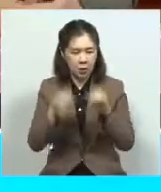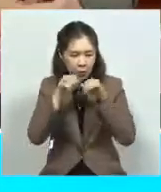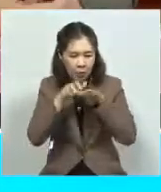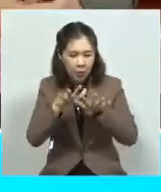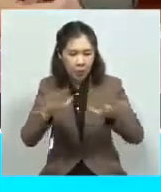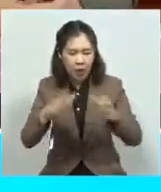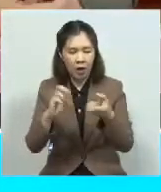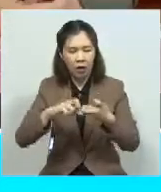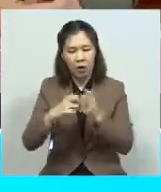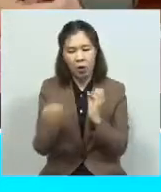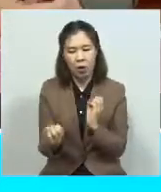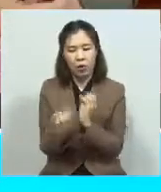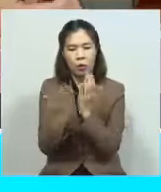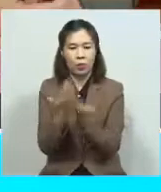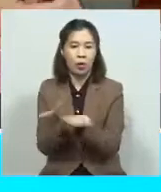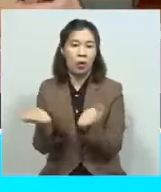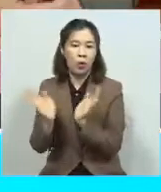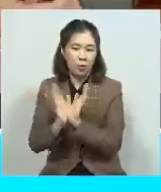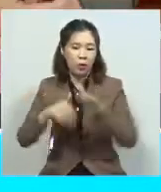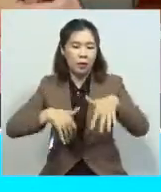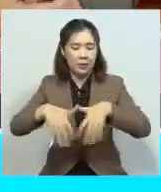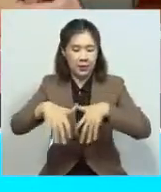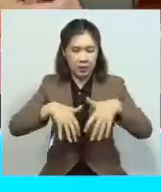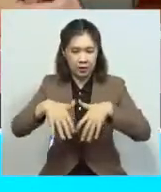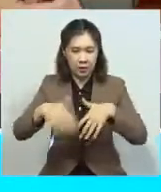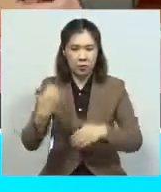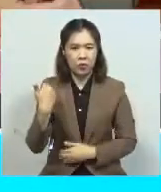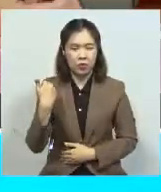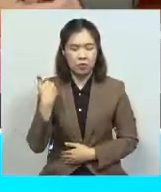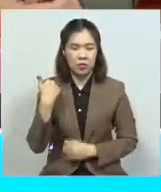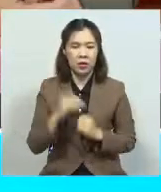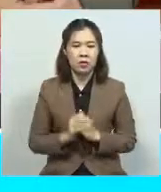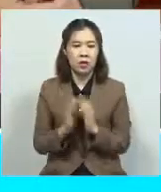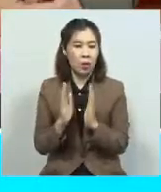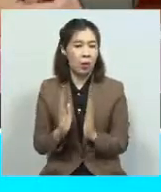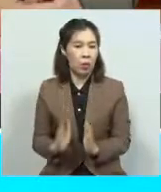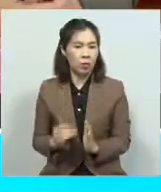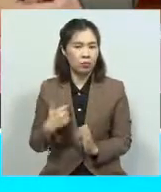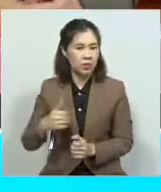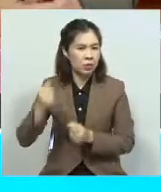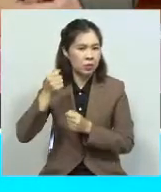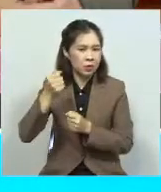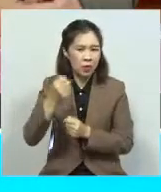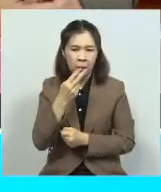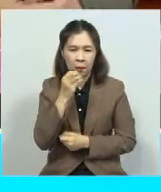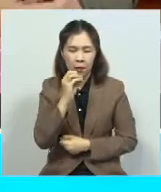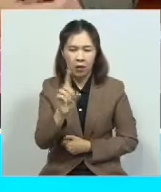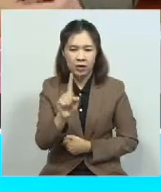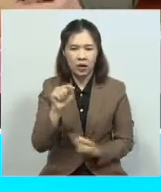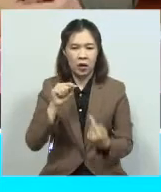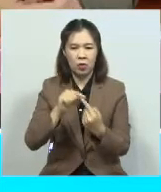อความรู้สึกของทั้งครอบครัวผู้เสียหายแล้วก็ประชาชนด้วยครับมีหลายฝ่ายพยายามออกมาเรียกร้องนะครับให้มีการดำเนิน